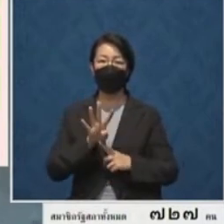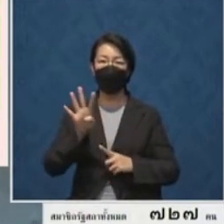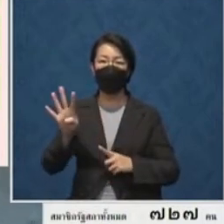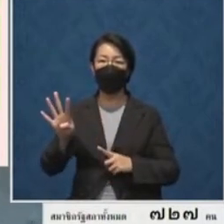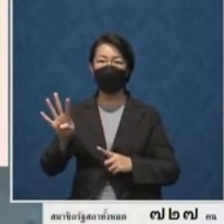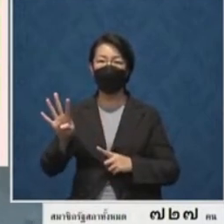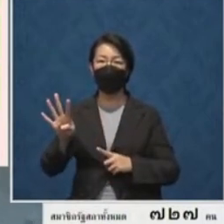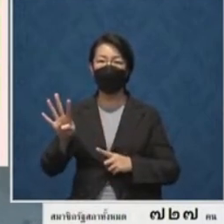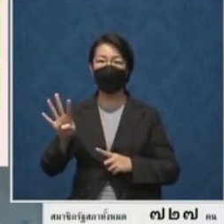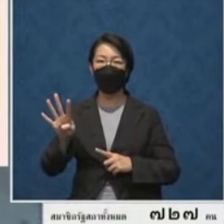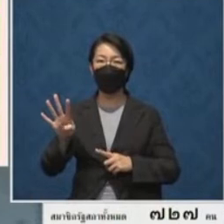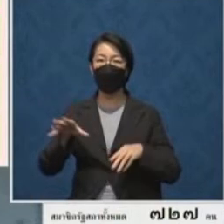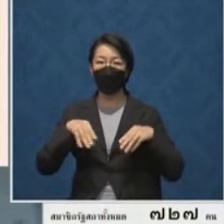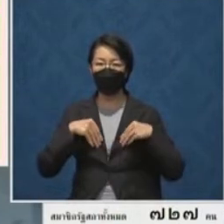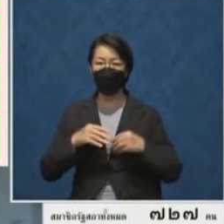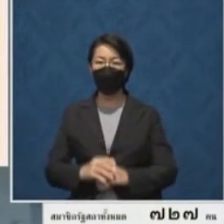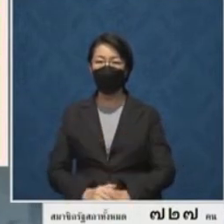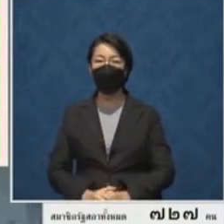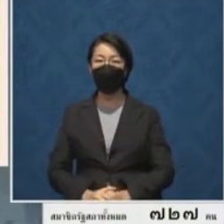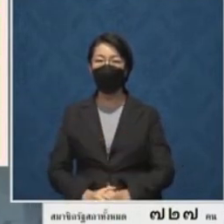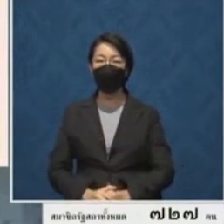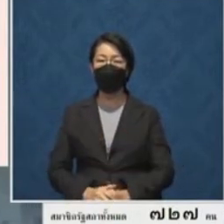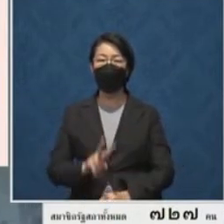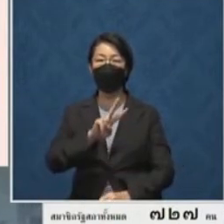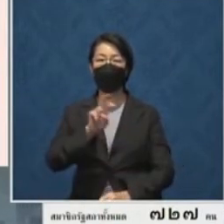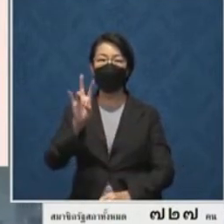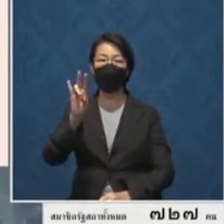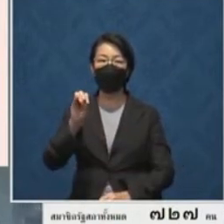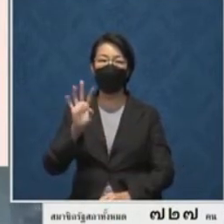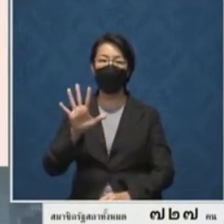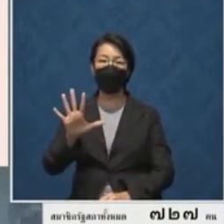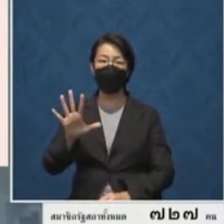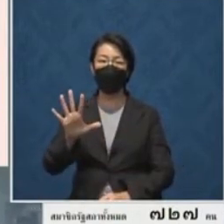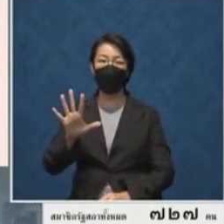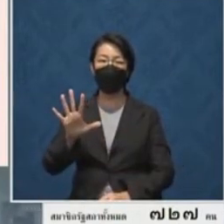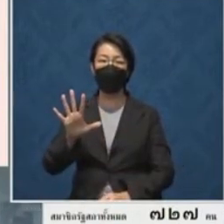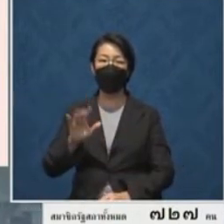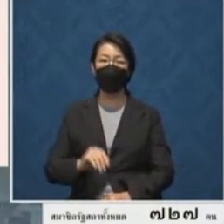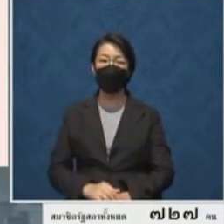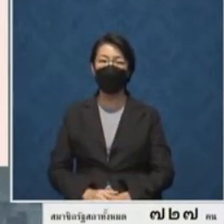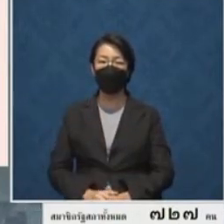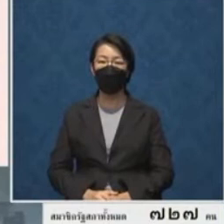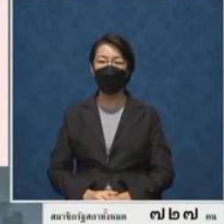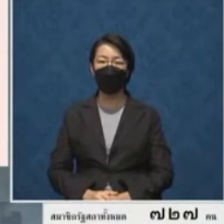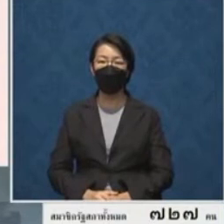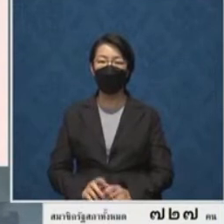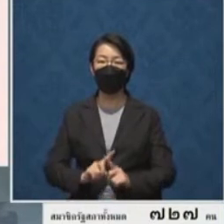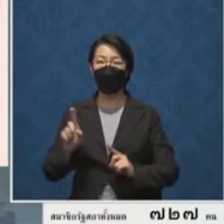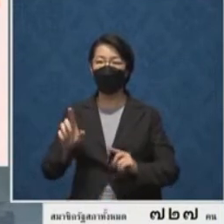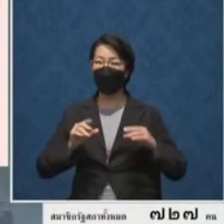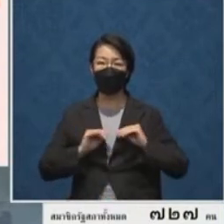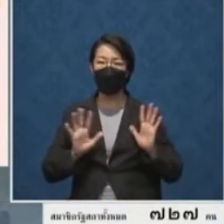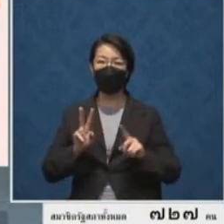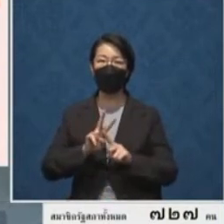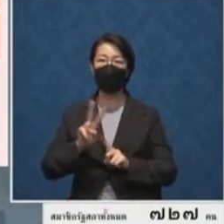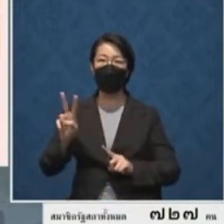การ 275ผู้ช่วยศาสตราจารย์บุญส่งไข่เกต 1ไม่รับหลักการ2ไม่รับหลักการ3